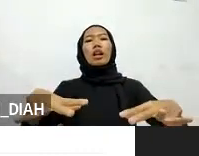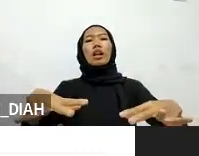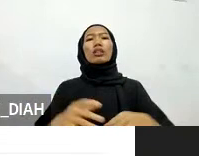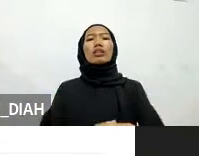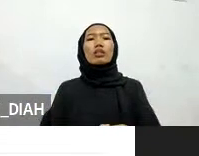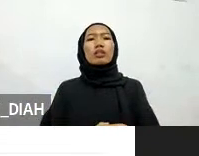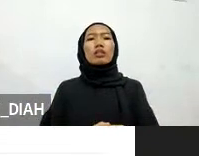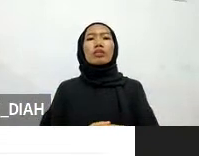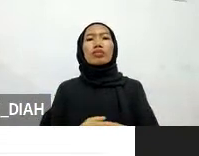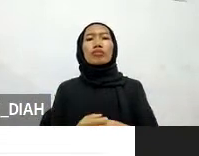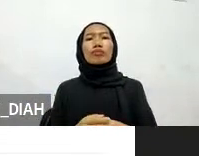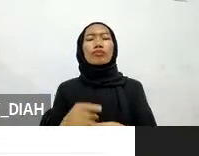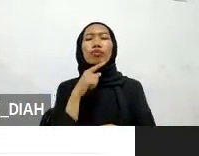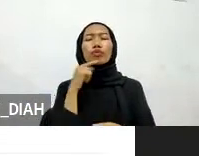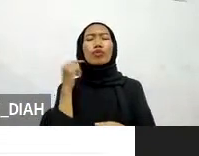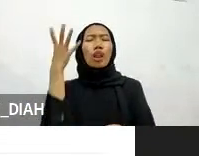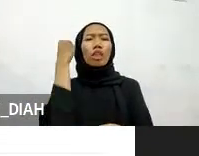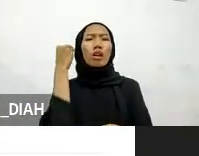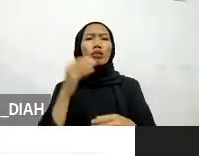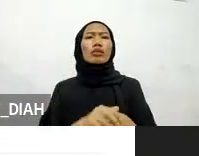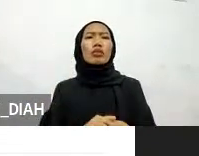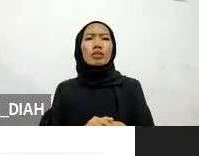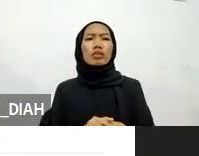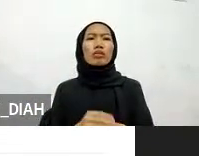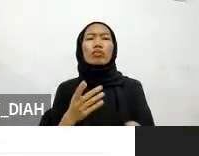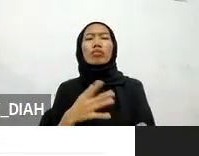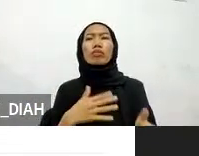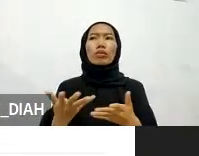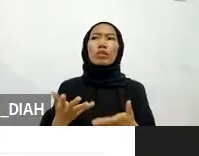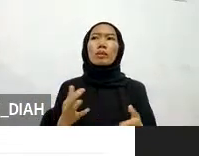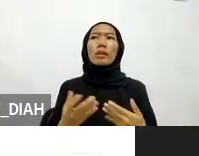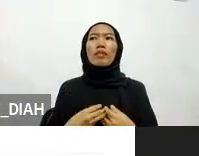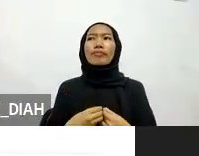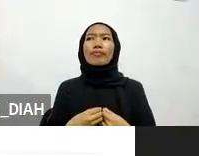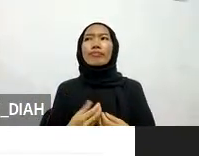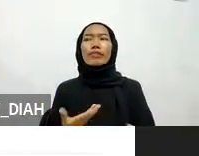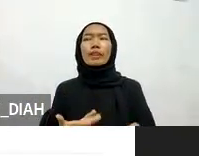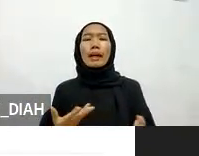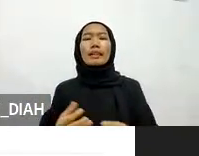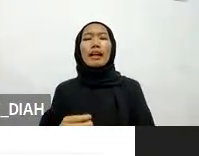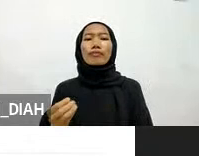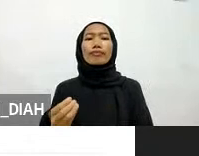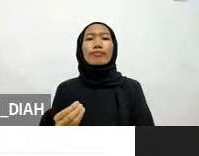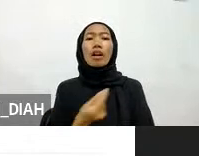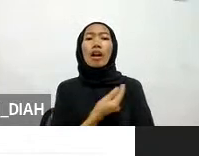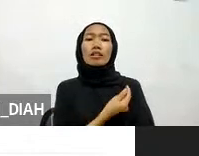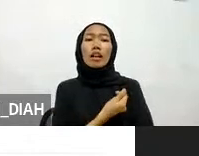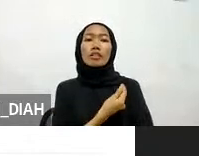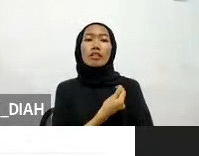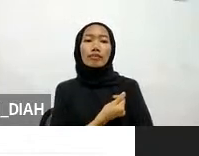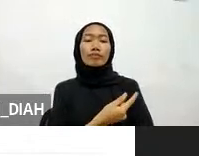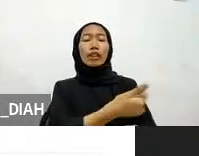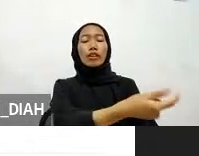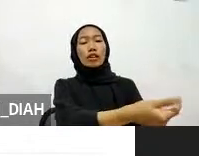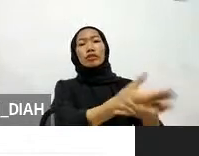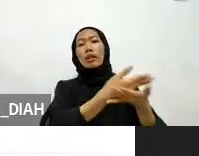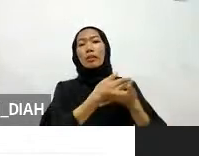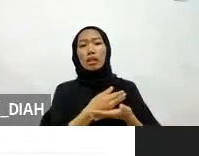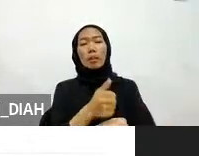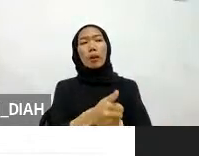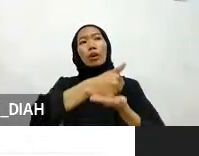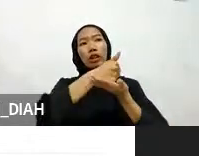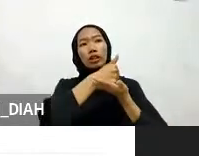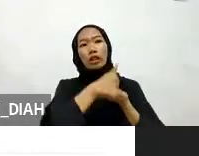itu sangat-sangat kecil di Indonesia untuk orang yang tidak memiliki disabilitas ya, hanya 5%, dan itu salah satu yang